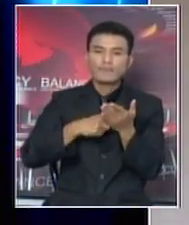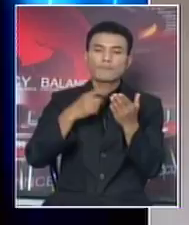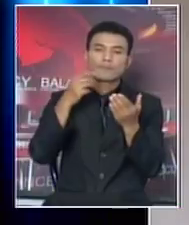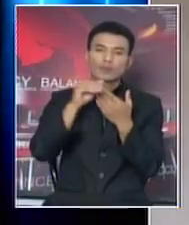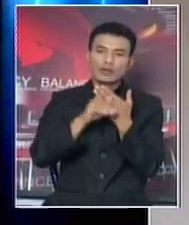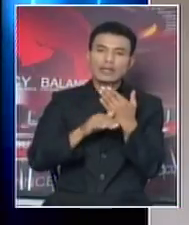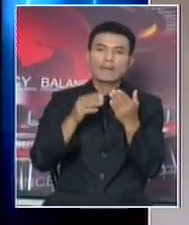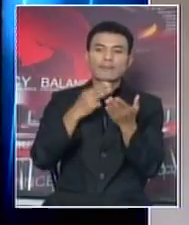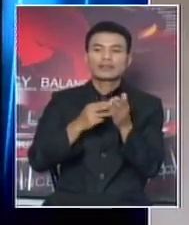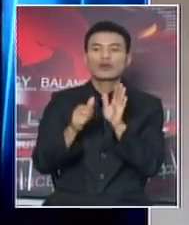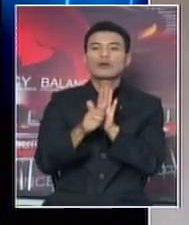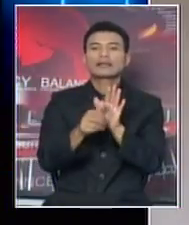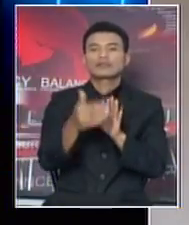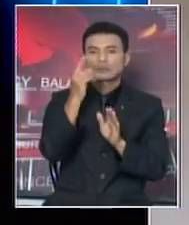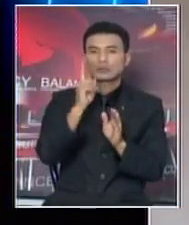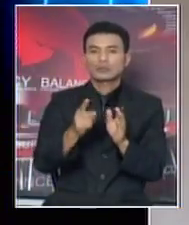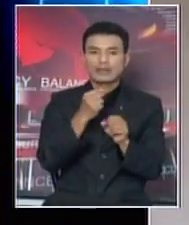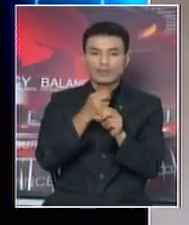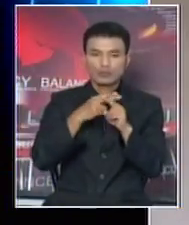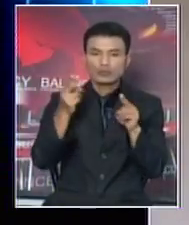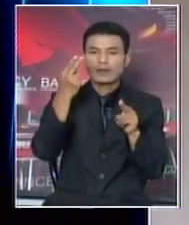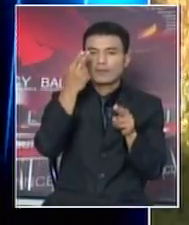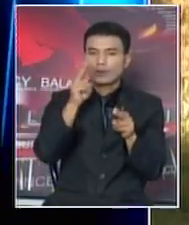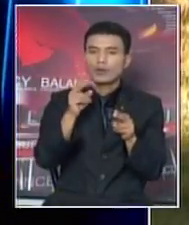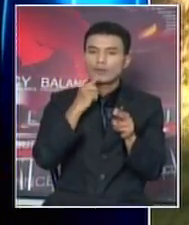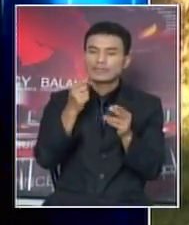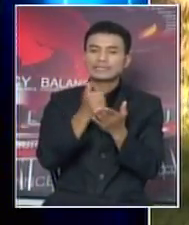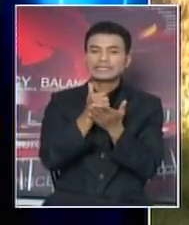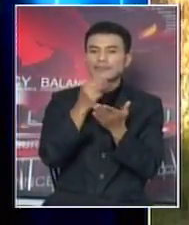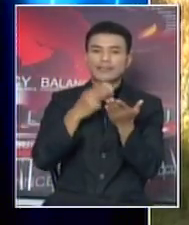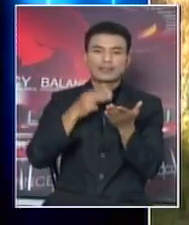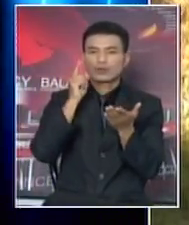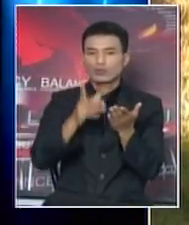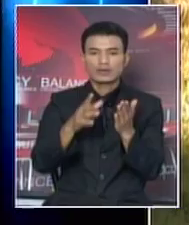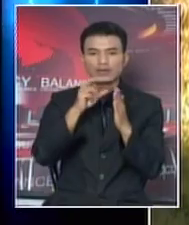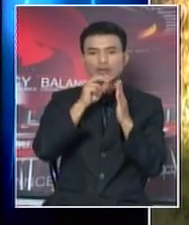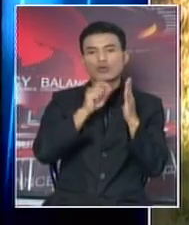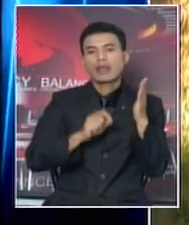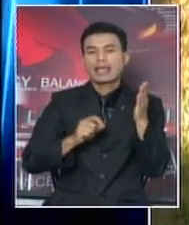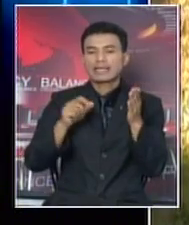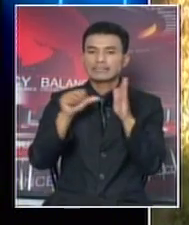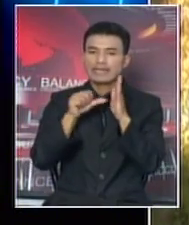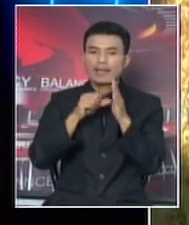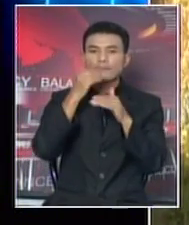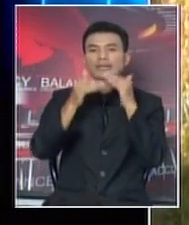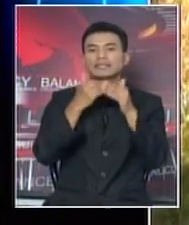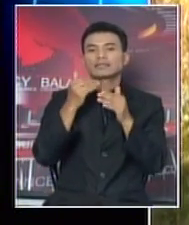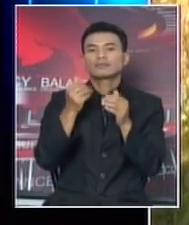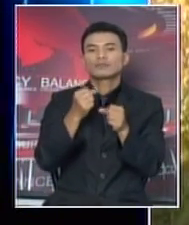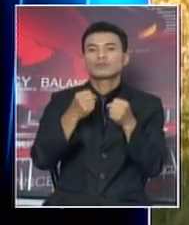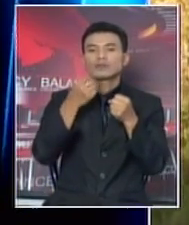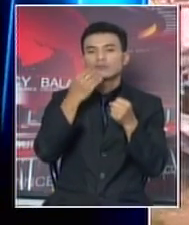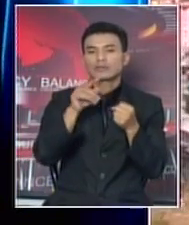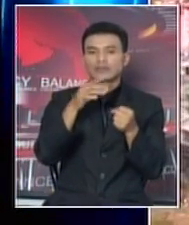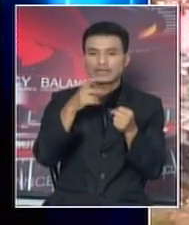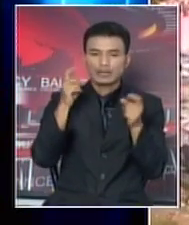बढेको हो। यी कामहरूलाई पूर्ण रूपमा गर्न सकियो भने जिरीलाई मात्र होइन सिङ्गो दोलखाको पर्यटन विकासमा टेवा पुग्ने देखिन्छ, जसका